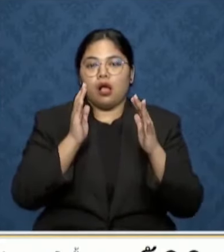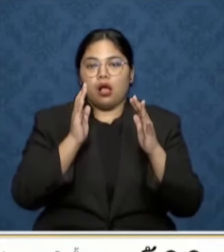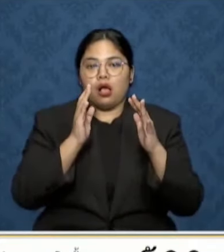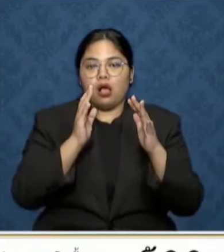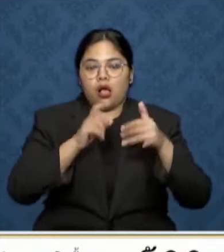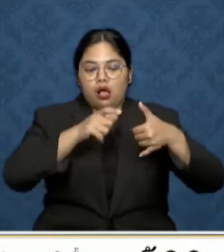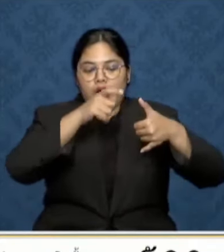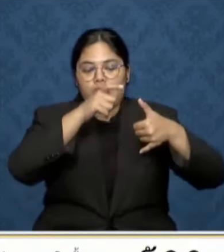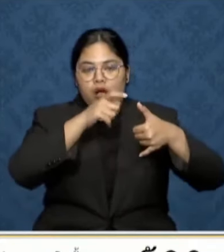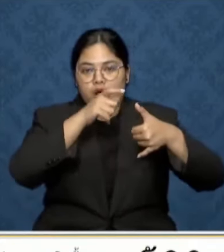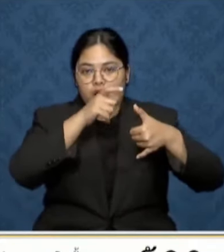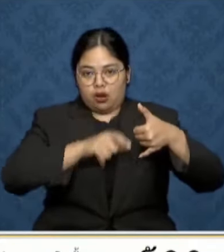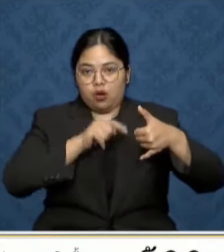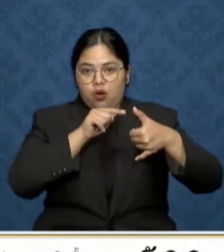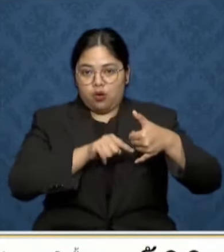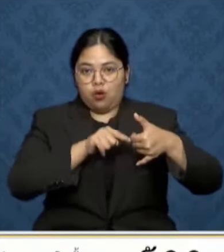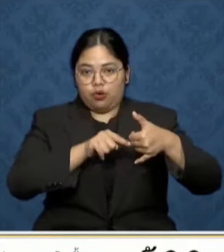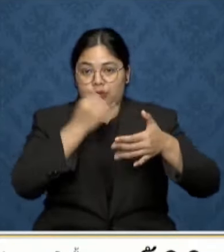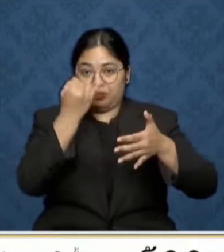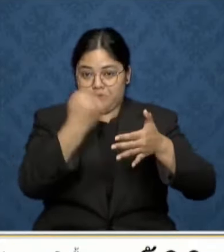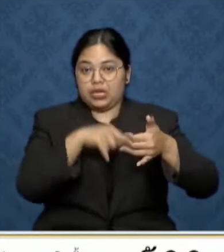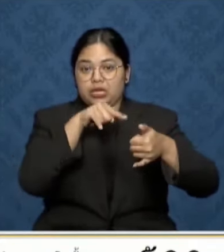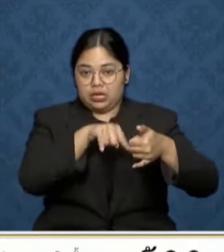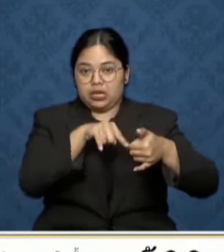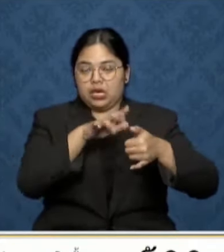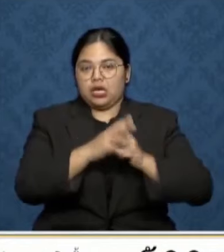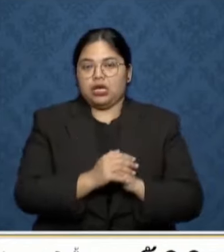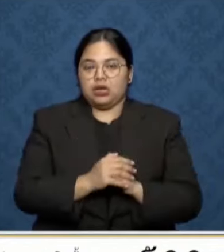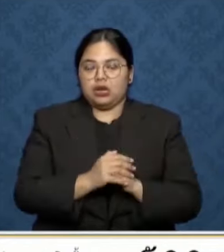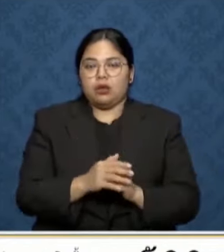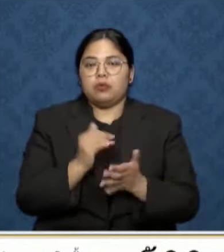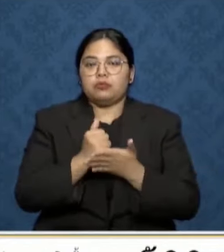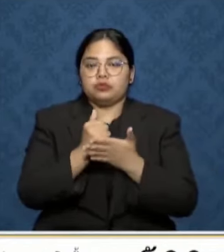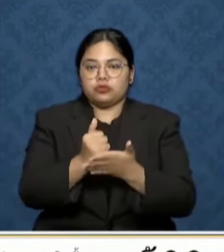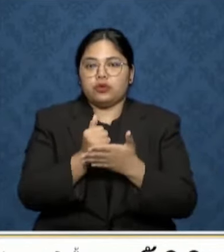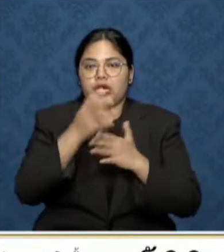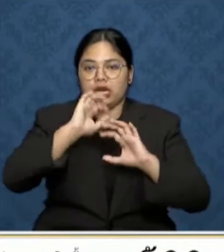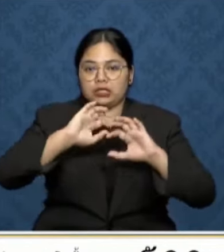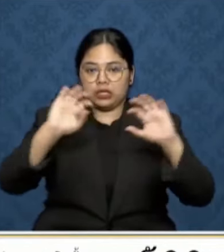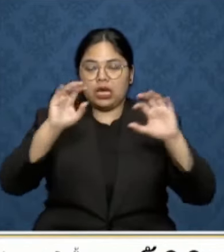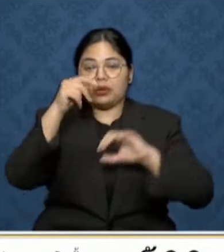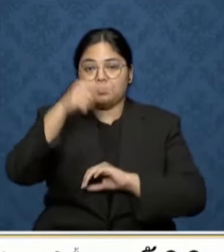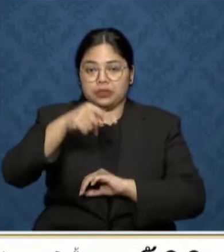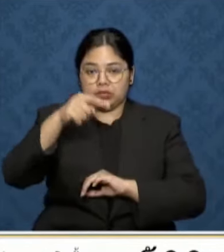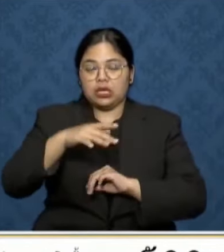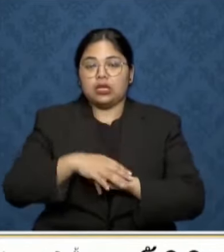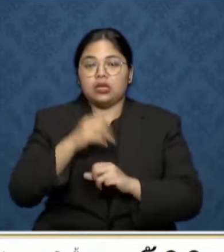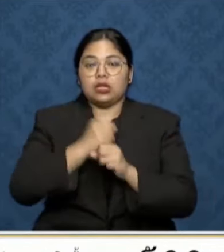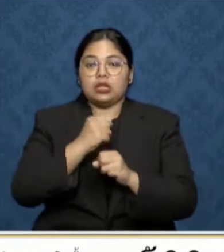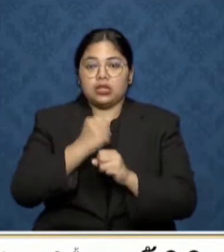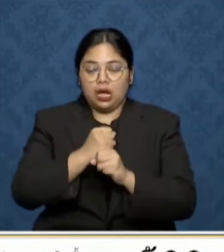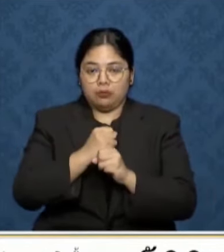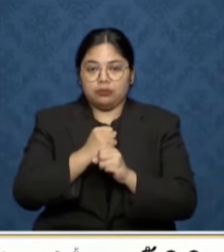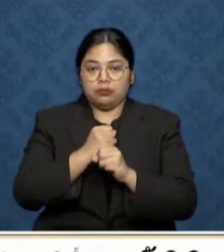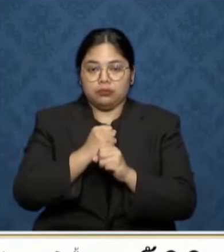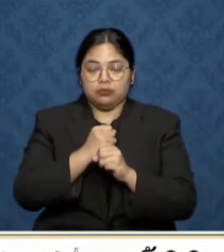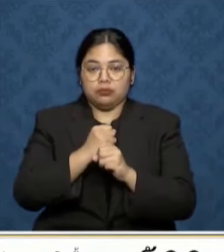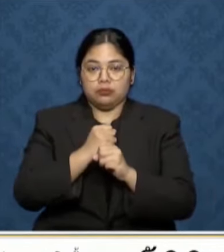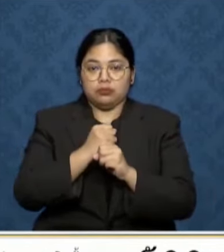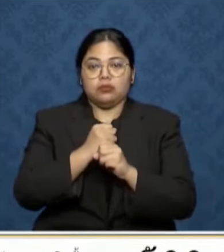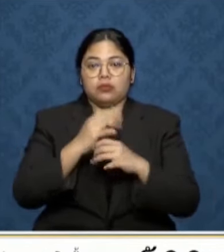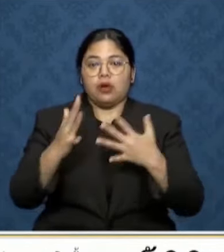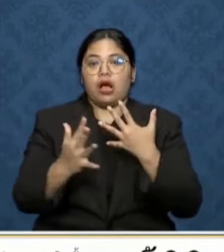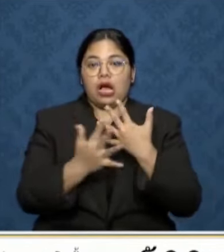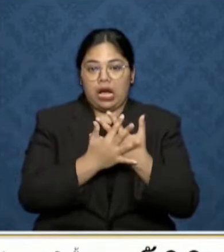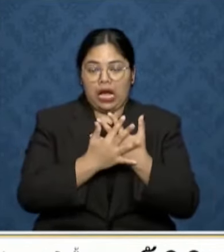ี่นะครับในเกินททำ comme ราชการเป็พิเศตจะต toddองเป็เหตุที่ทำ The material that was protection